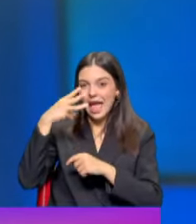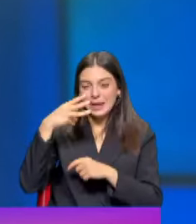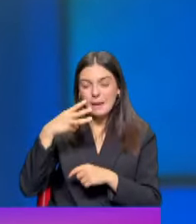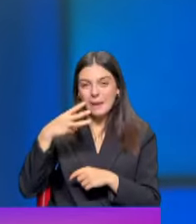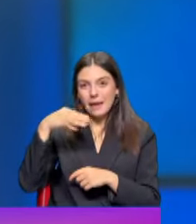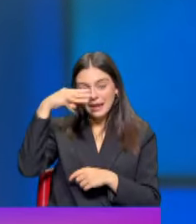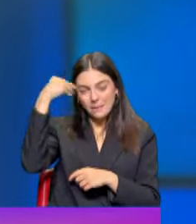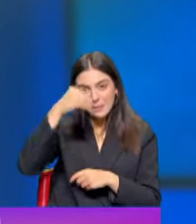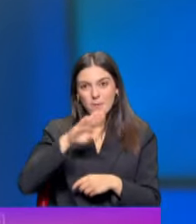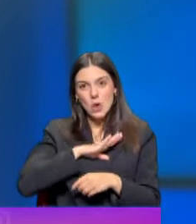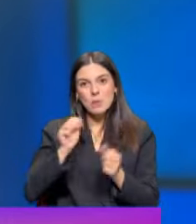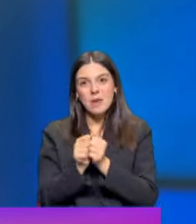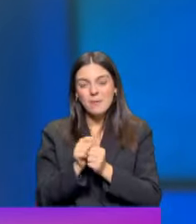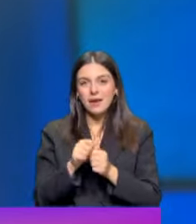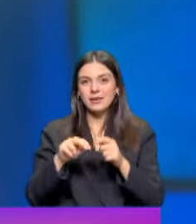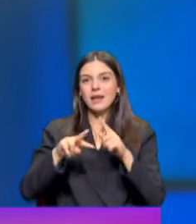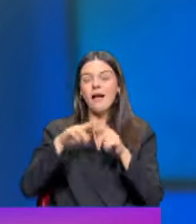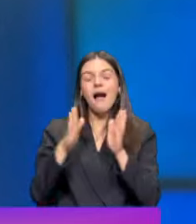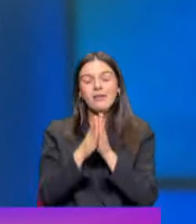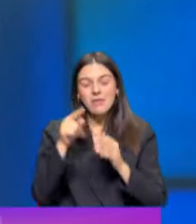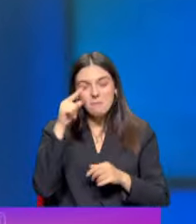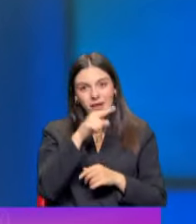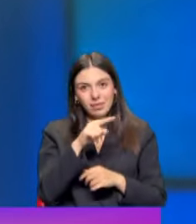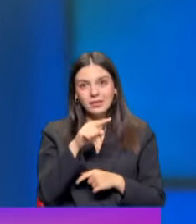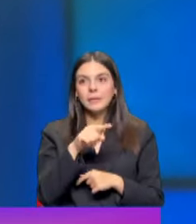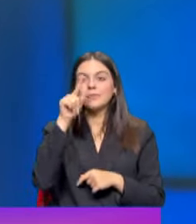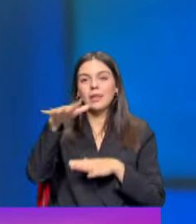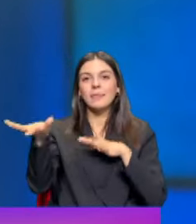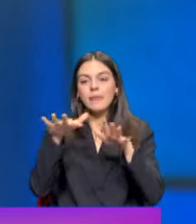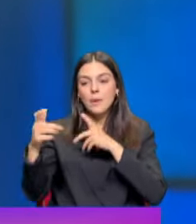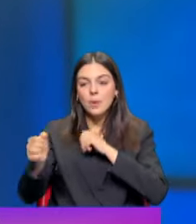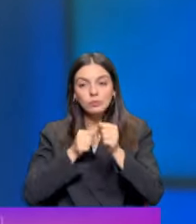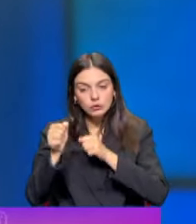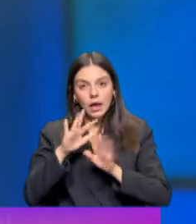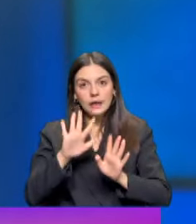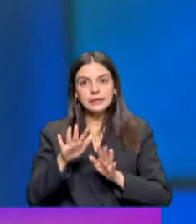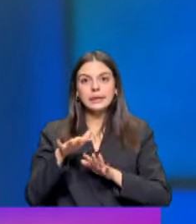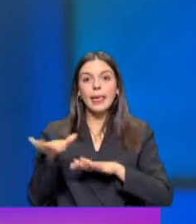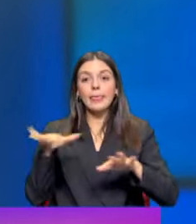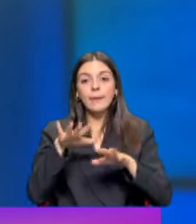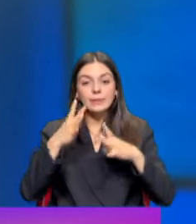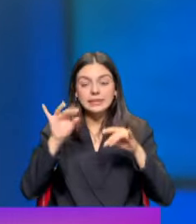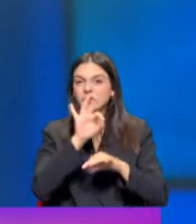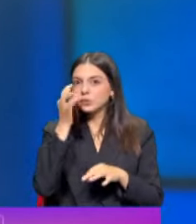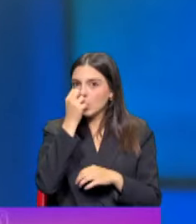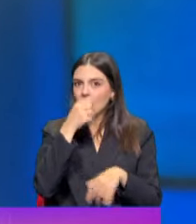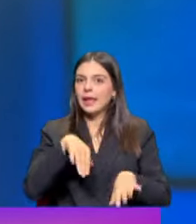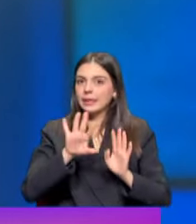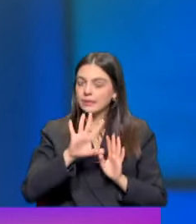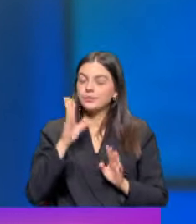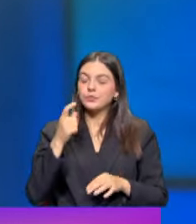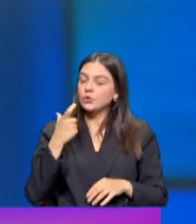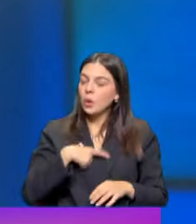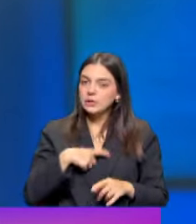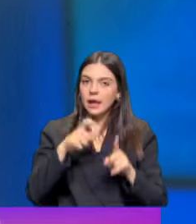Başkanımızla birlikte Adıyaman'daydık. Depremle mücadele, aslında depreme hazırlık hiç de kolay değil. Özellikle de